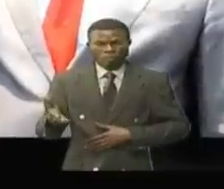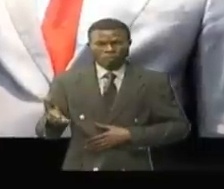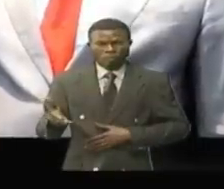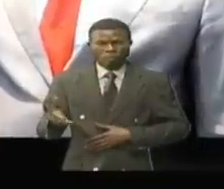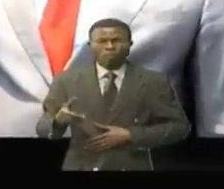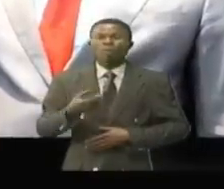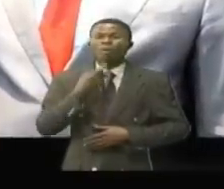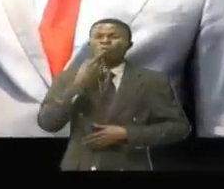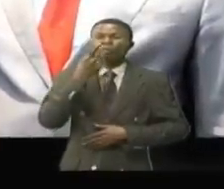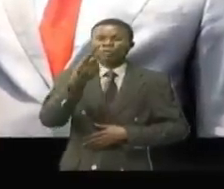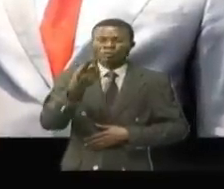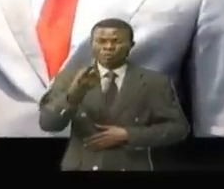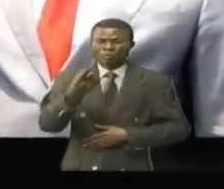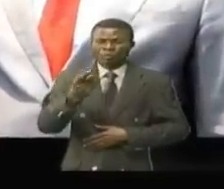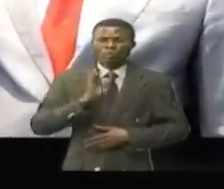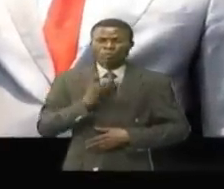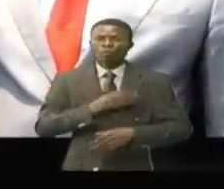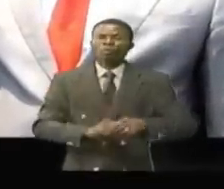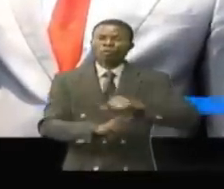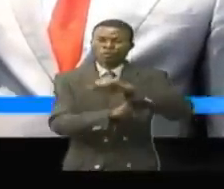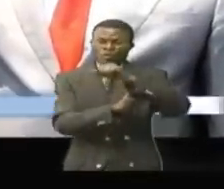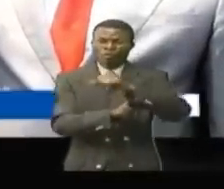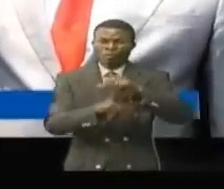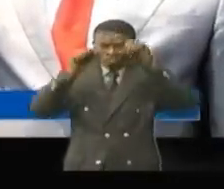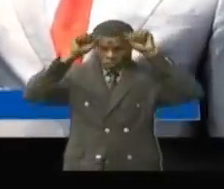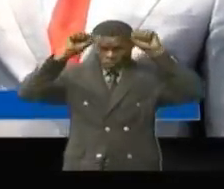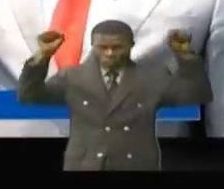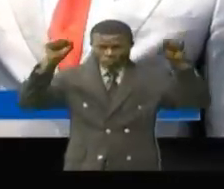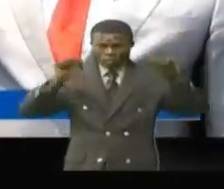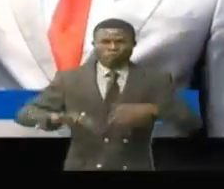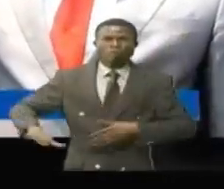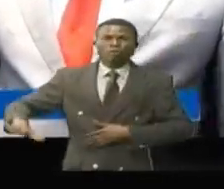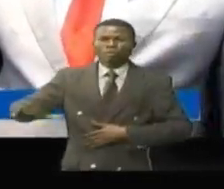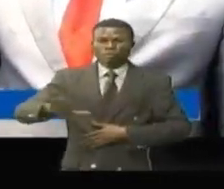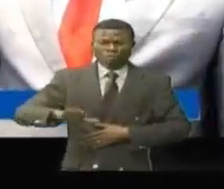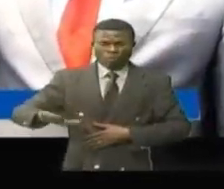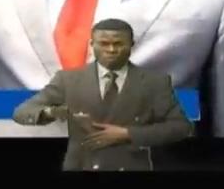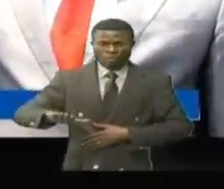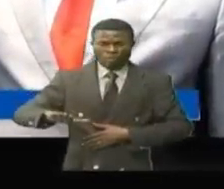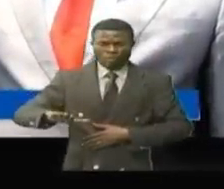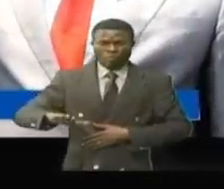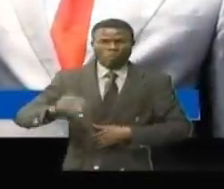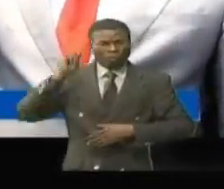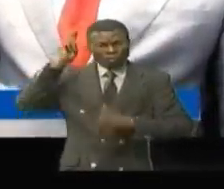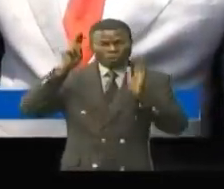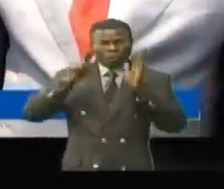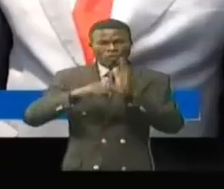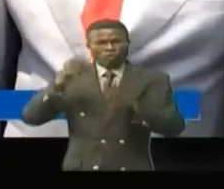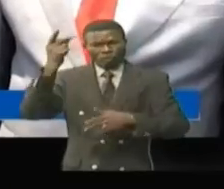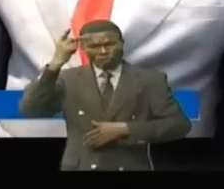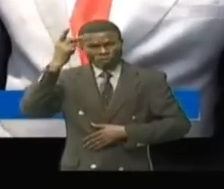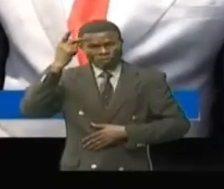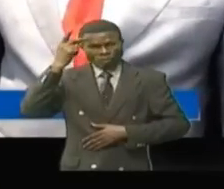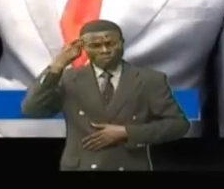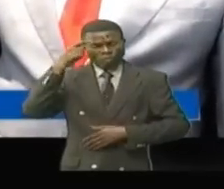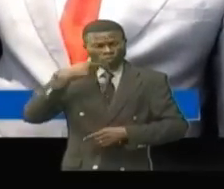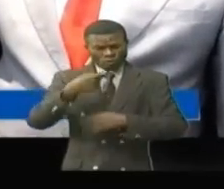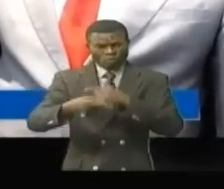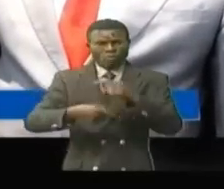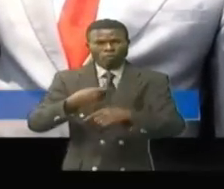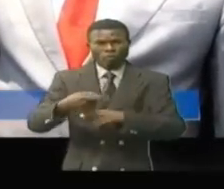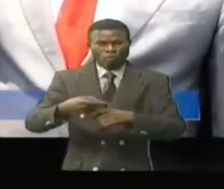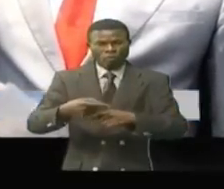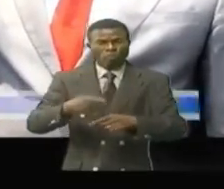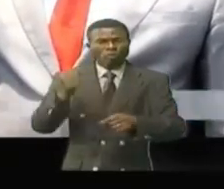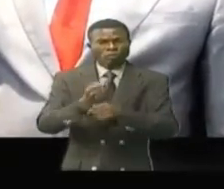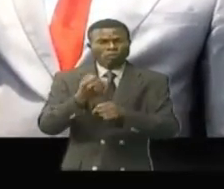Exprimons notre soutien au président de la République et au gouvernement central pour le début de